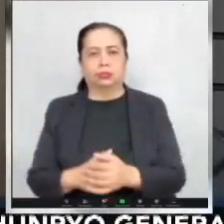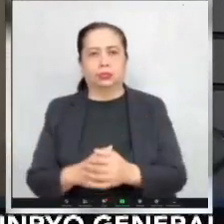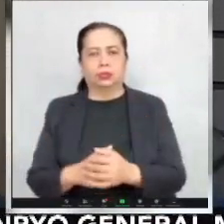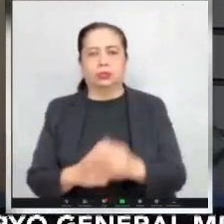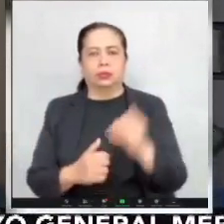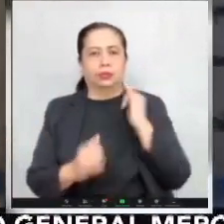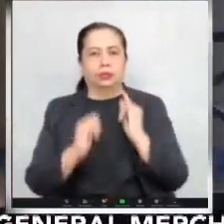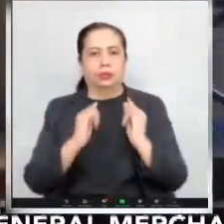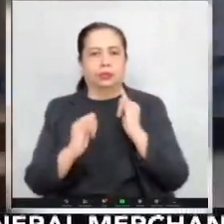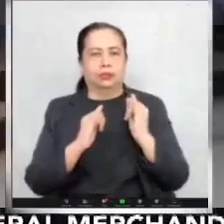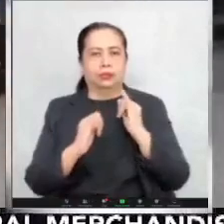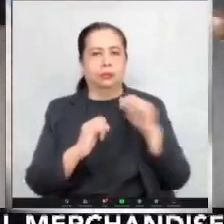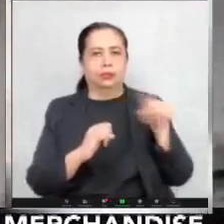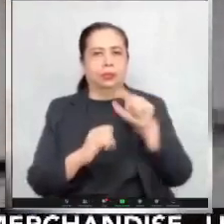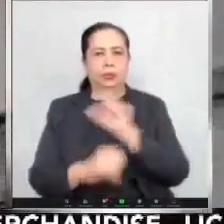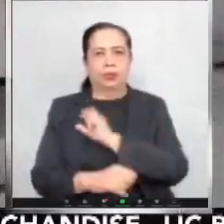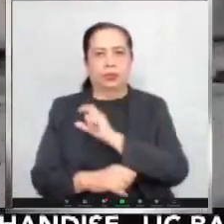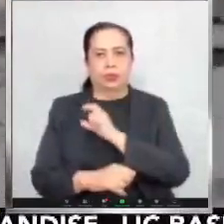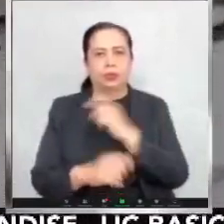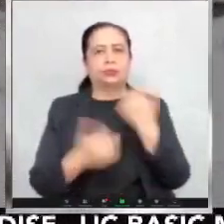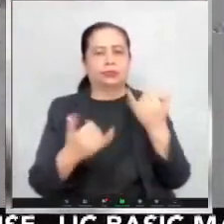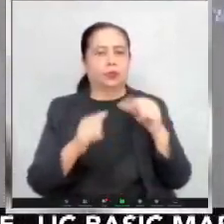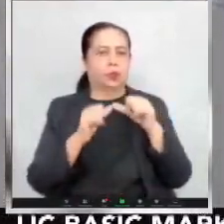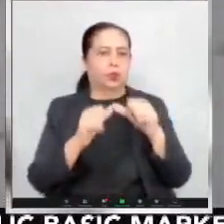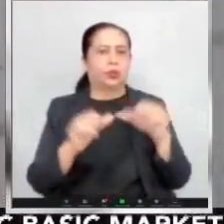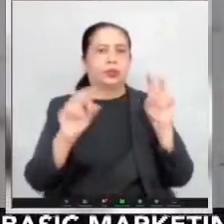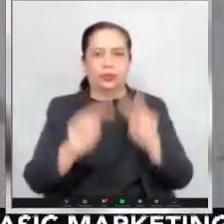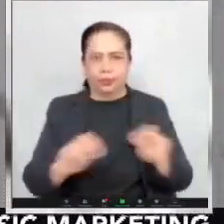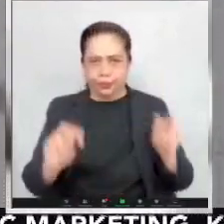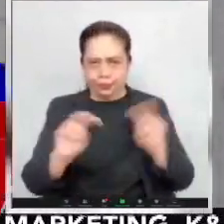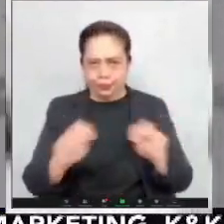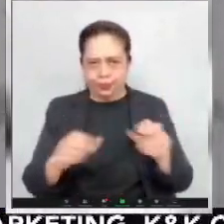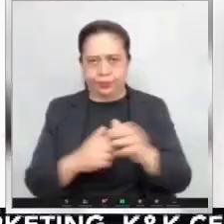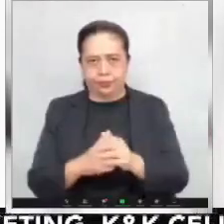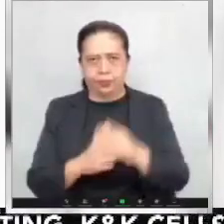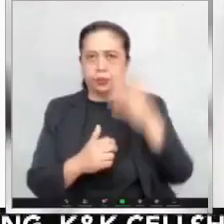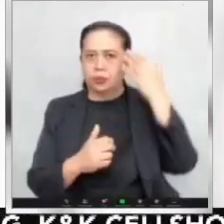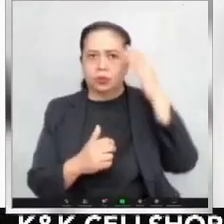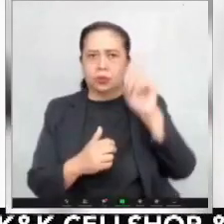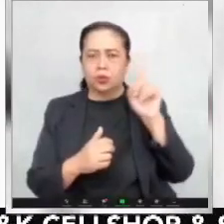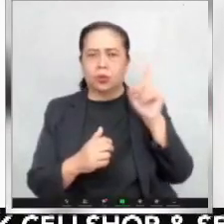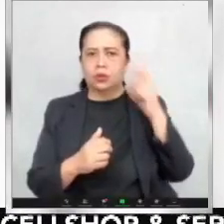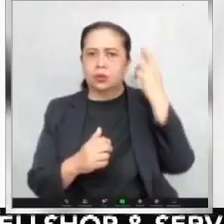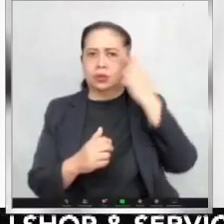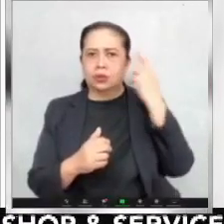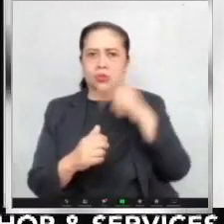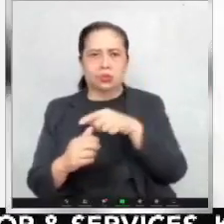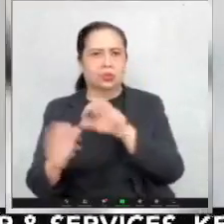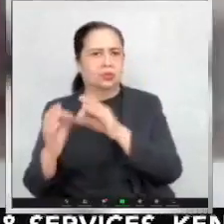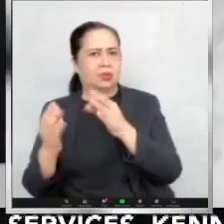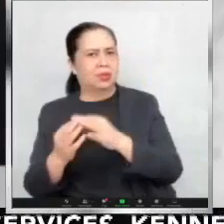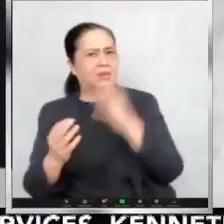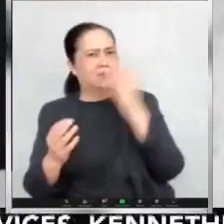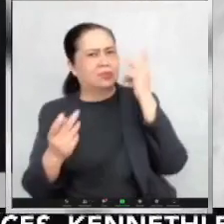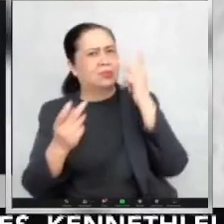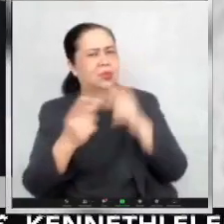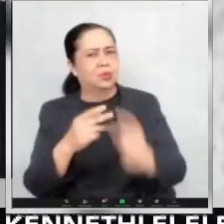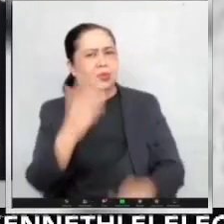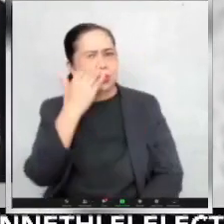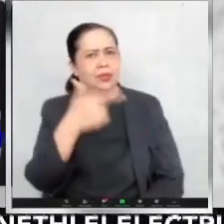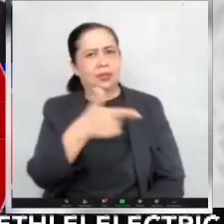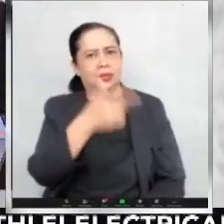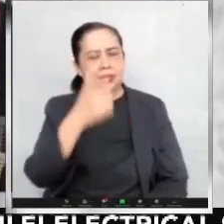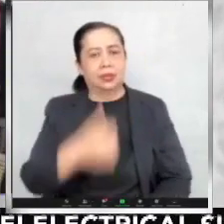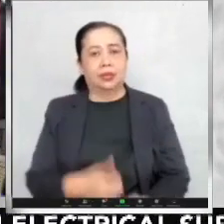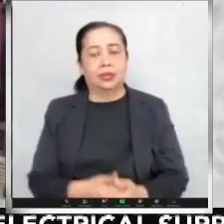ng pahayag ang pulisya habang gumugulong ang investigasyon. Blanco naman ang mga kaanak ng biktima sa motibo sa pagpatay. Sa